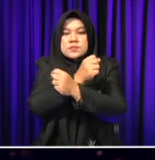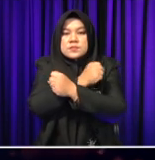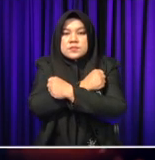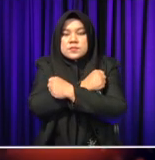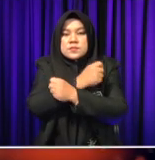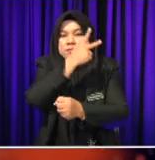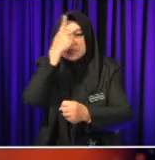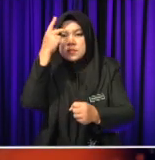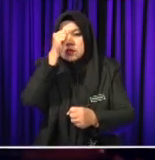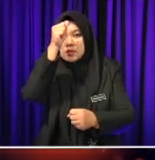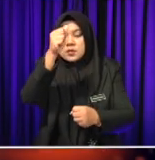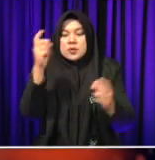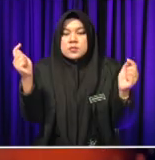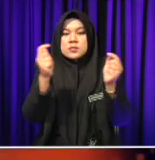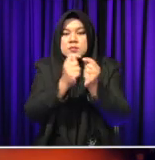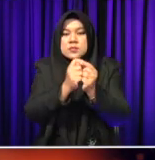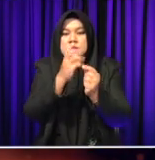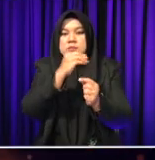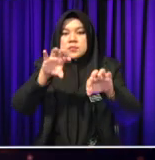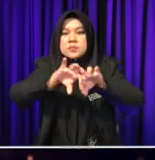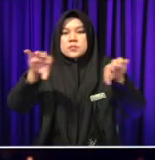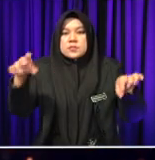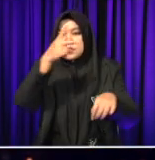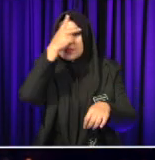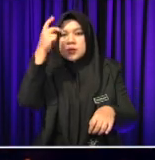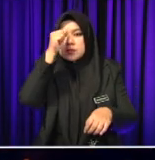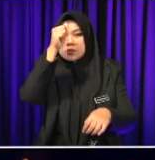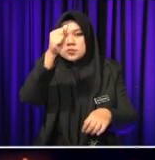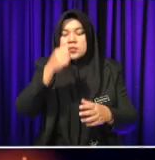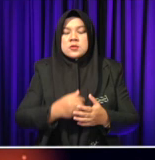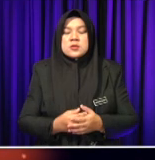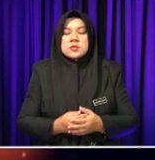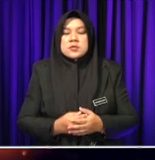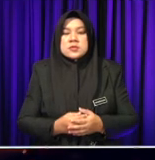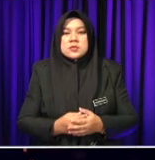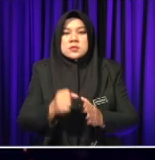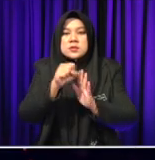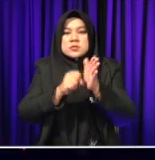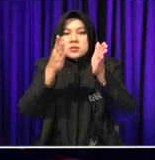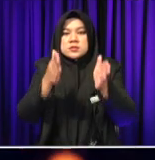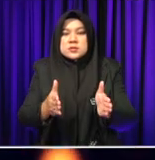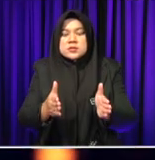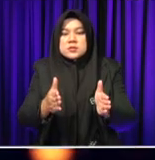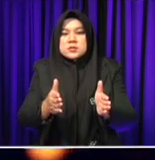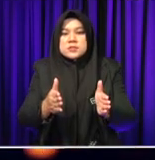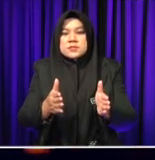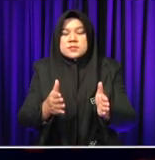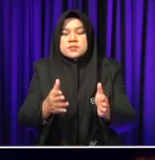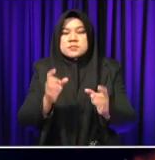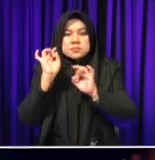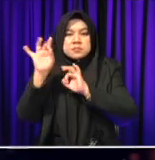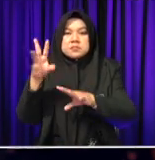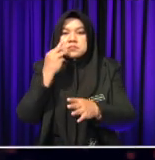kerana Allah bertemu dan berpisah kerana Allah oke baiklah syaurah seseorang yang membenci maksiat kerana takut P